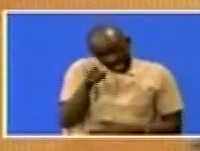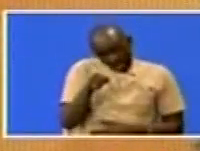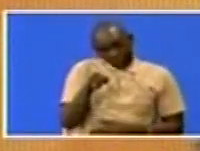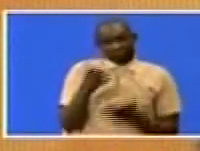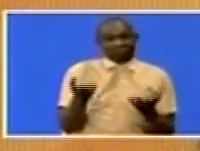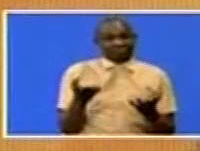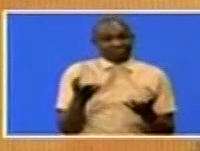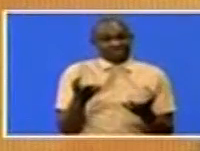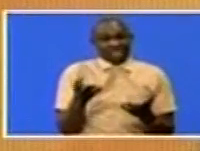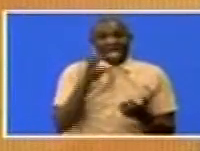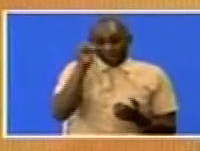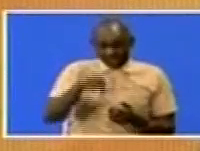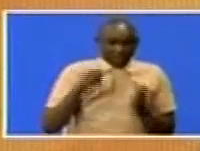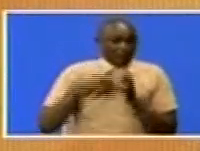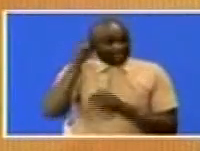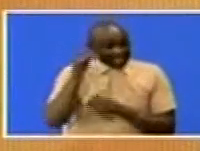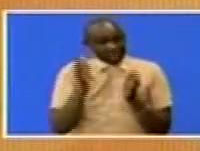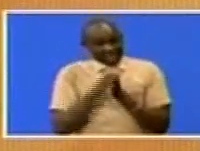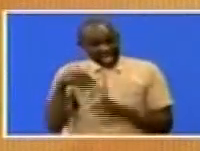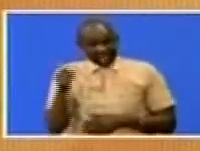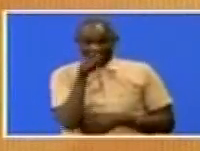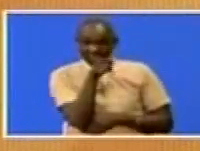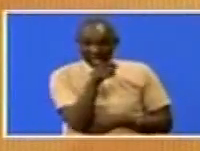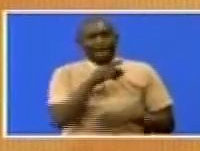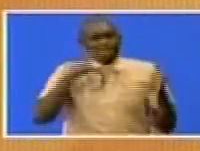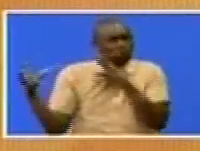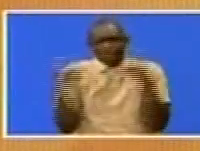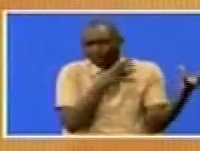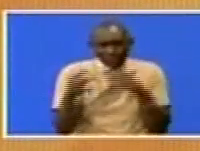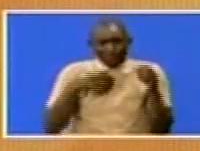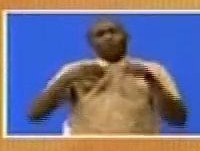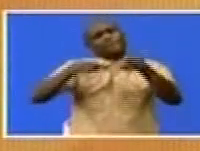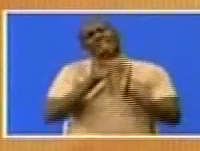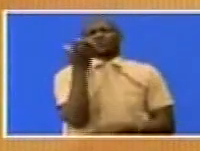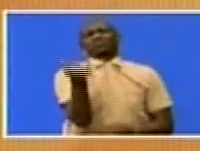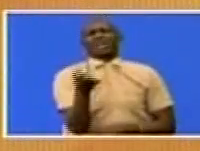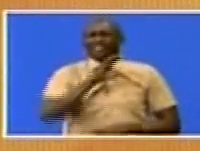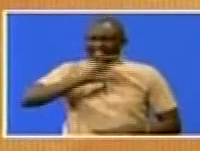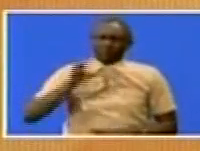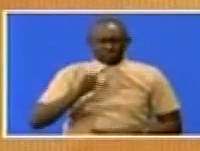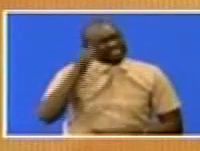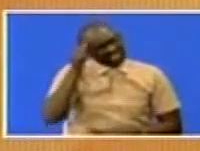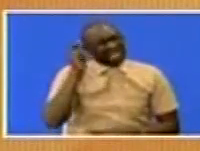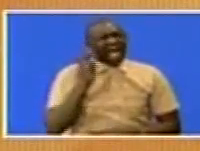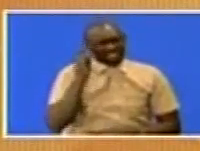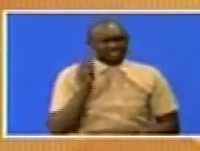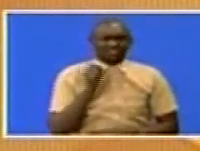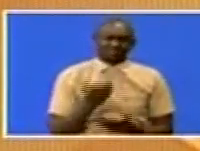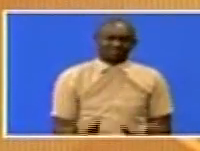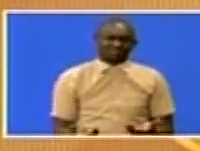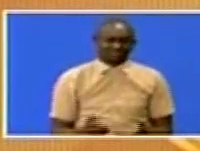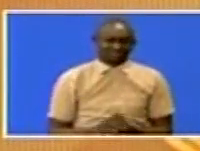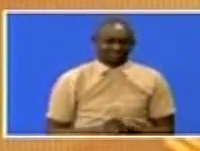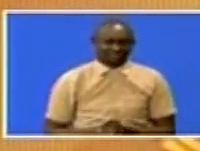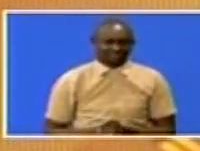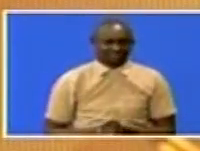Nandi Hills wameendeleza ubishi kwenye mkutano moja katika hafla moja ya mazishi katika kaunti ya Nandi.